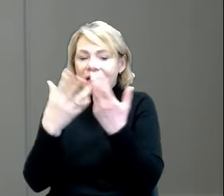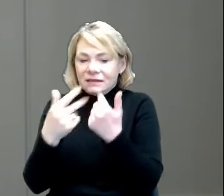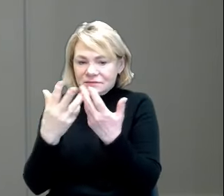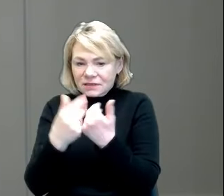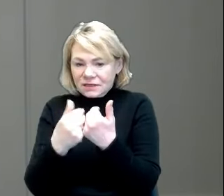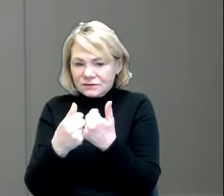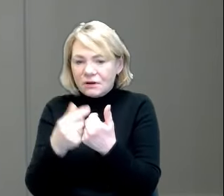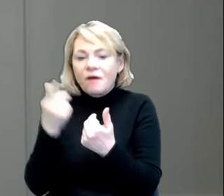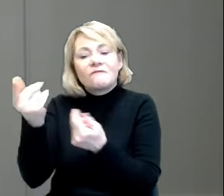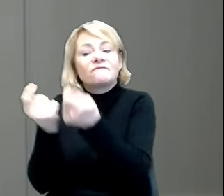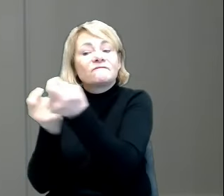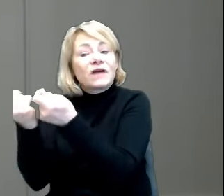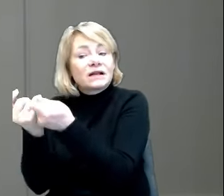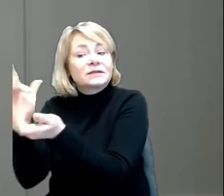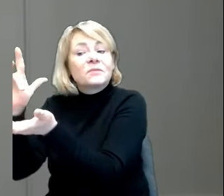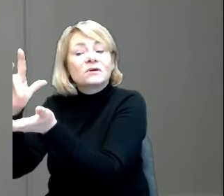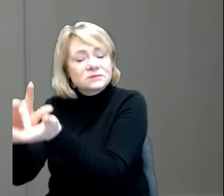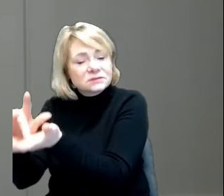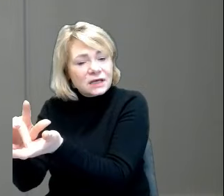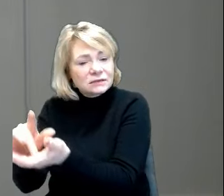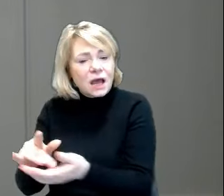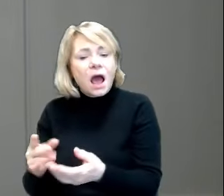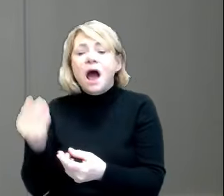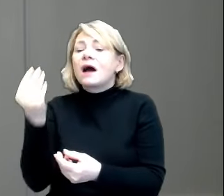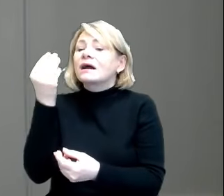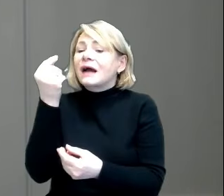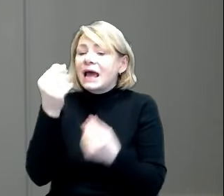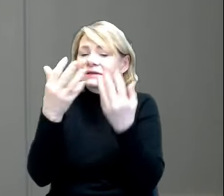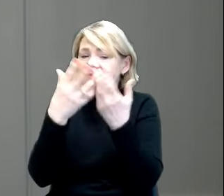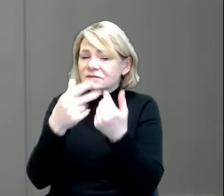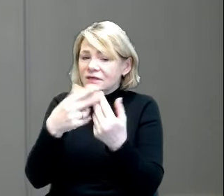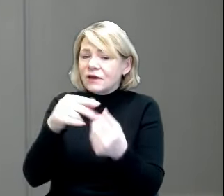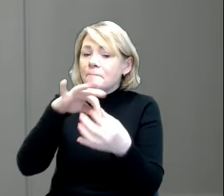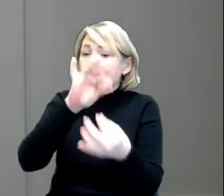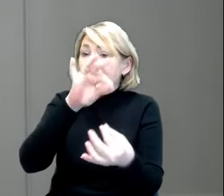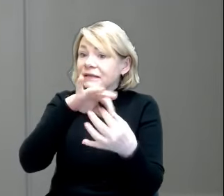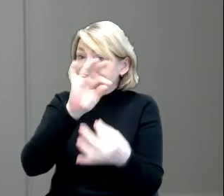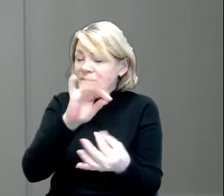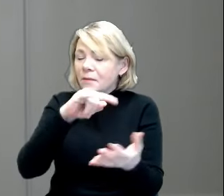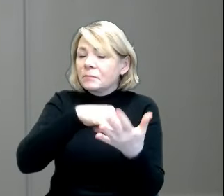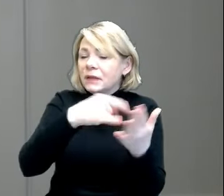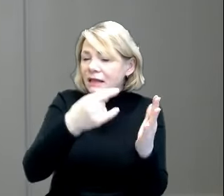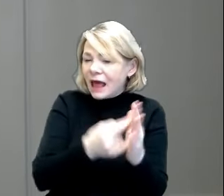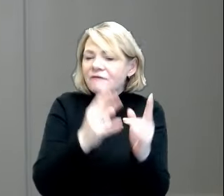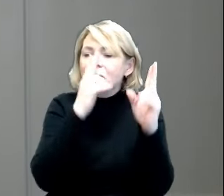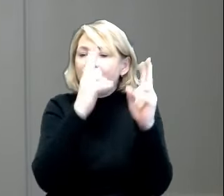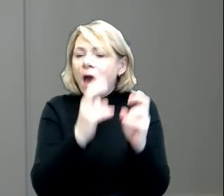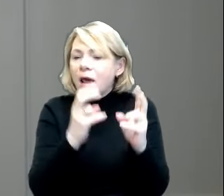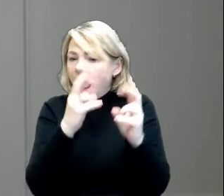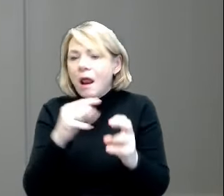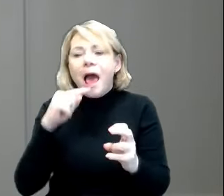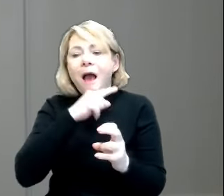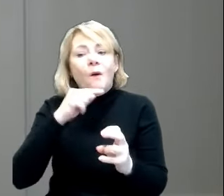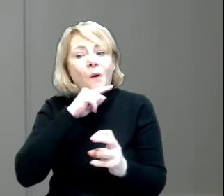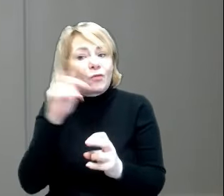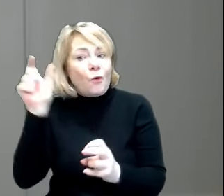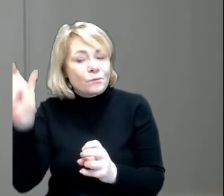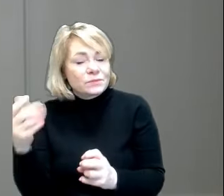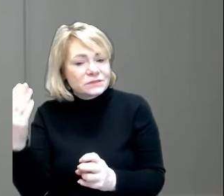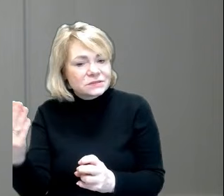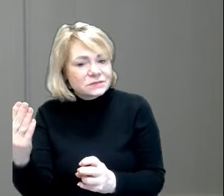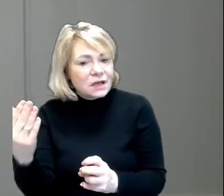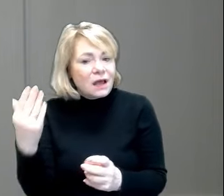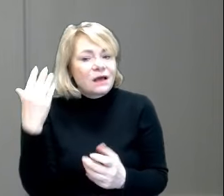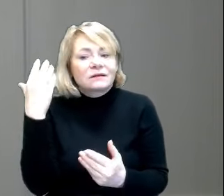a kainų skaičiavimą patikslino planavimo ir analizė skyriaus ekonomistai tai nežinau jūsų